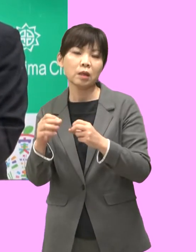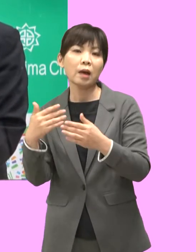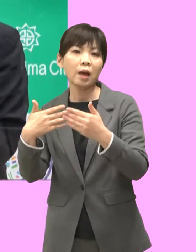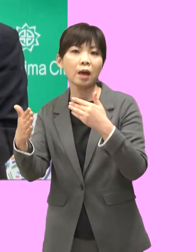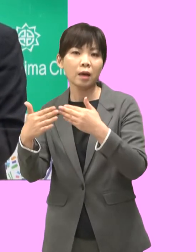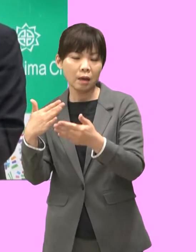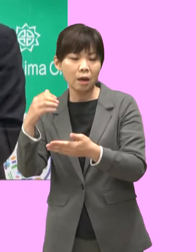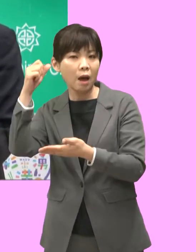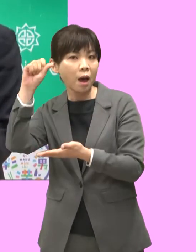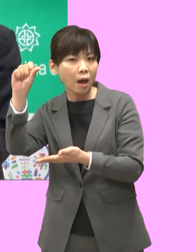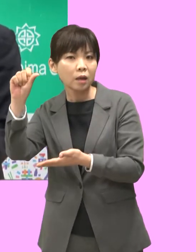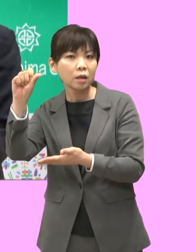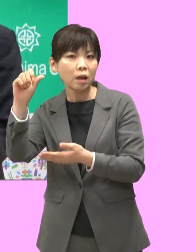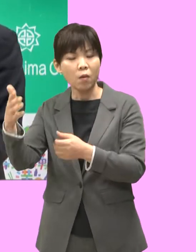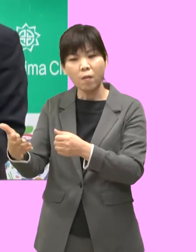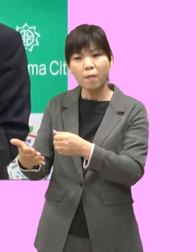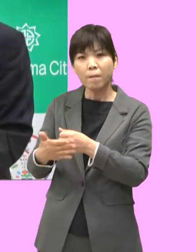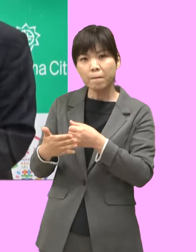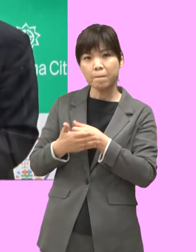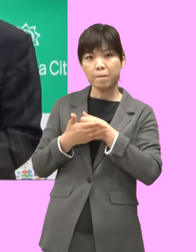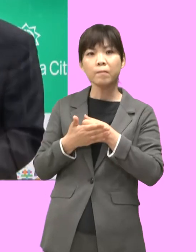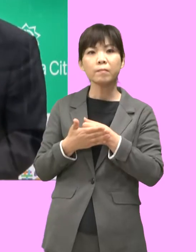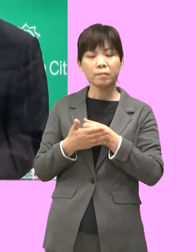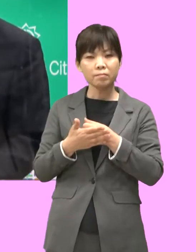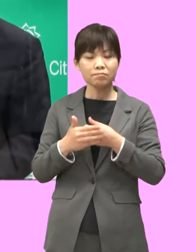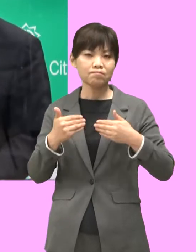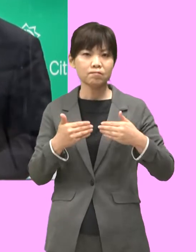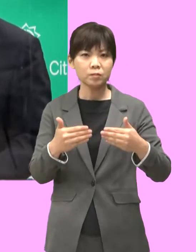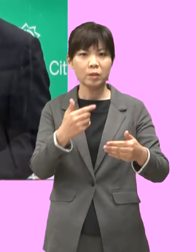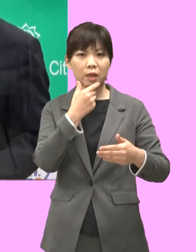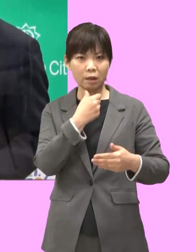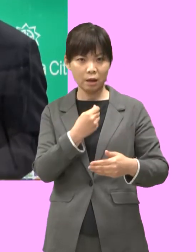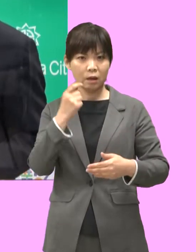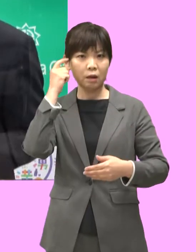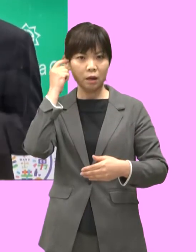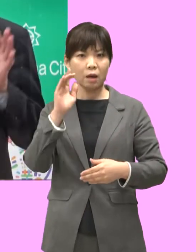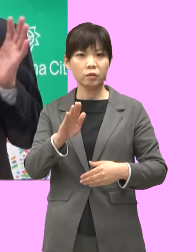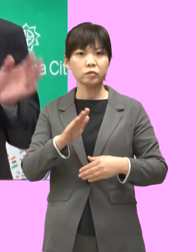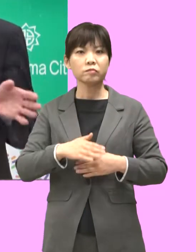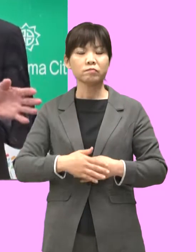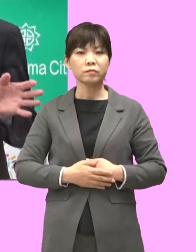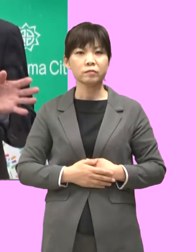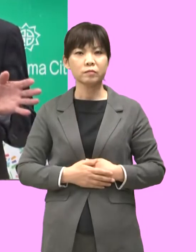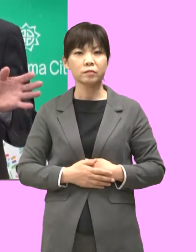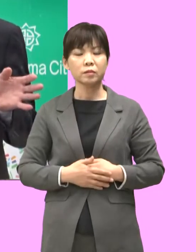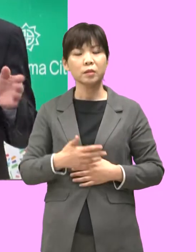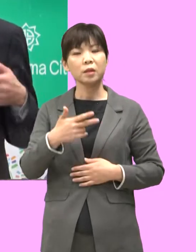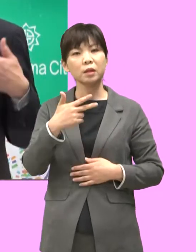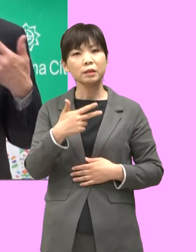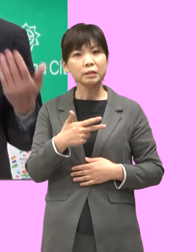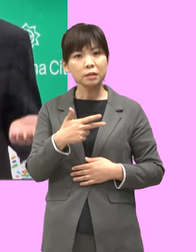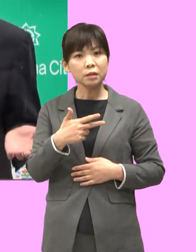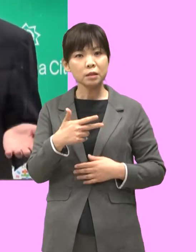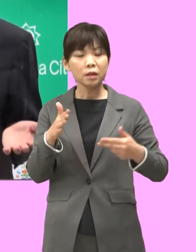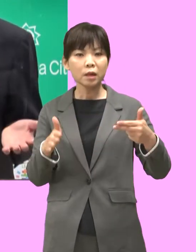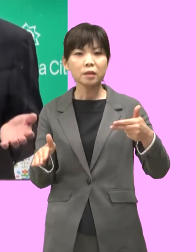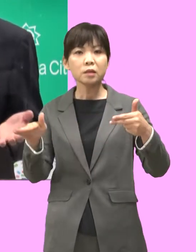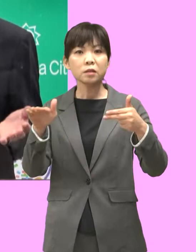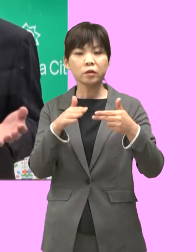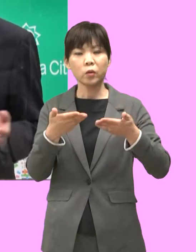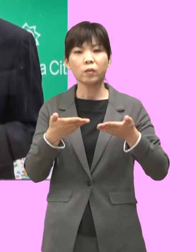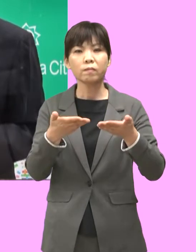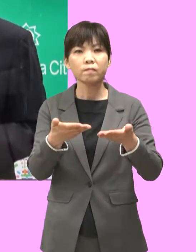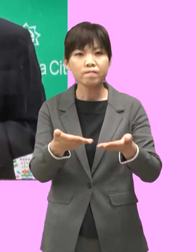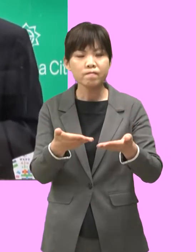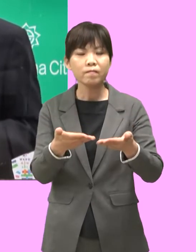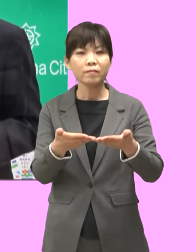最大限我々としては活用していきたいと思っております。で、市の方が施設を提示をしまして、